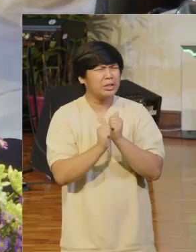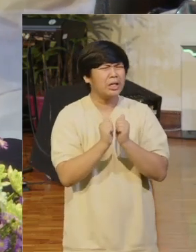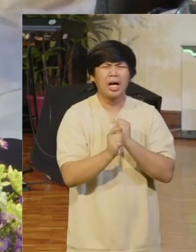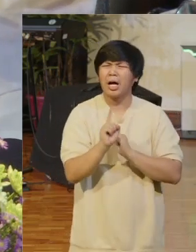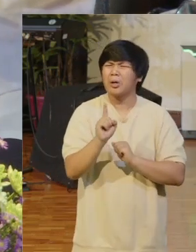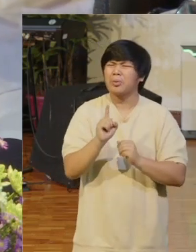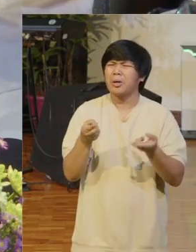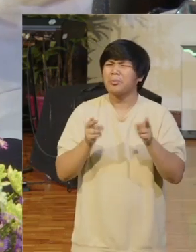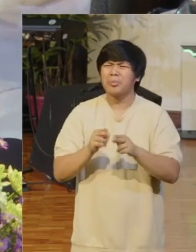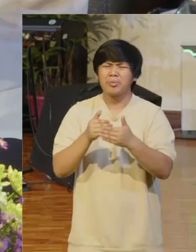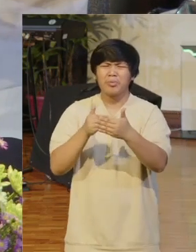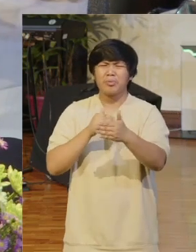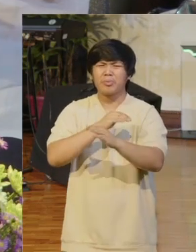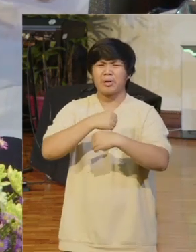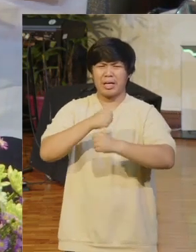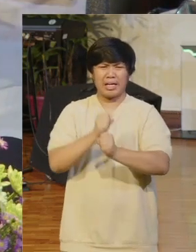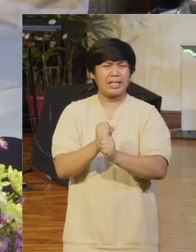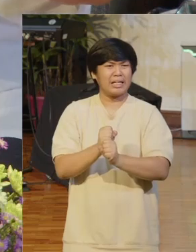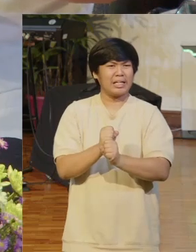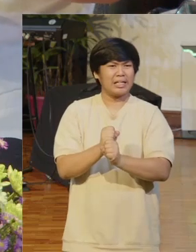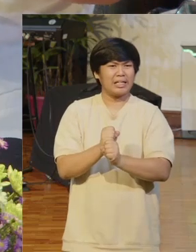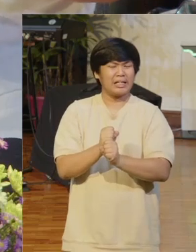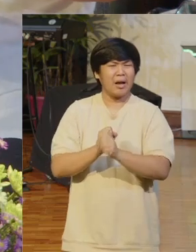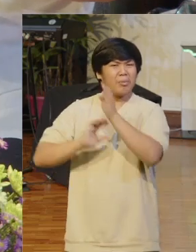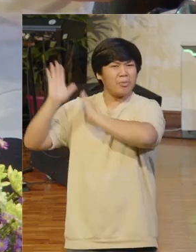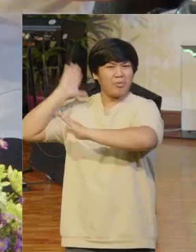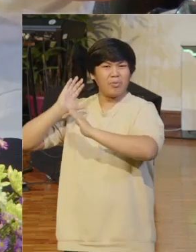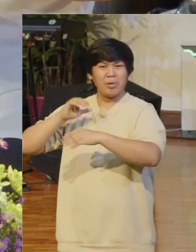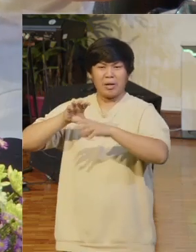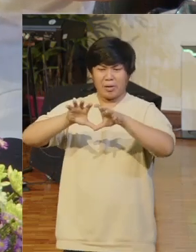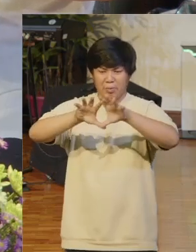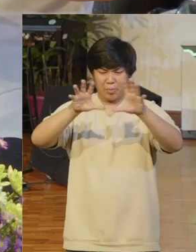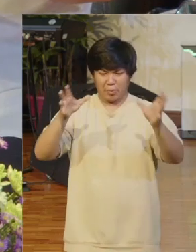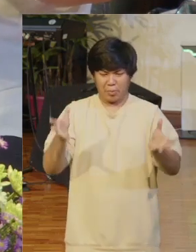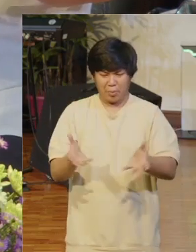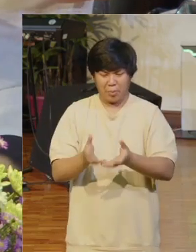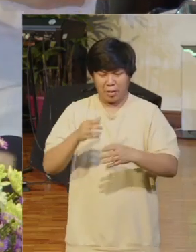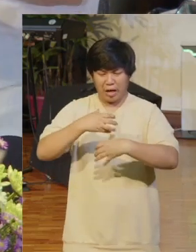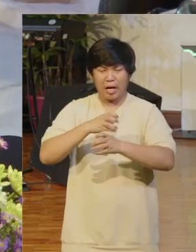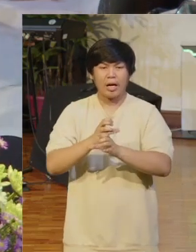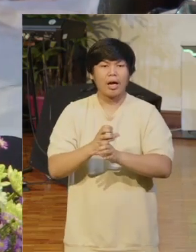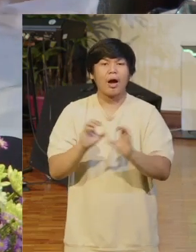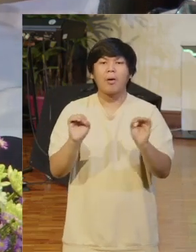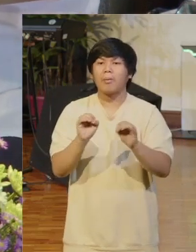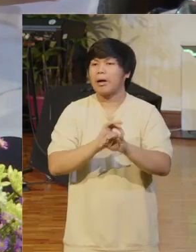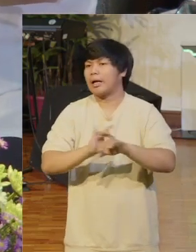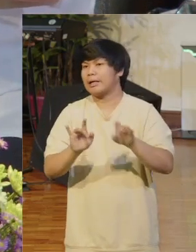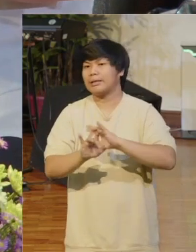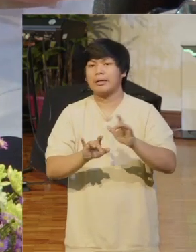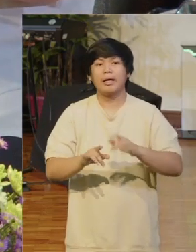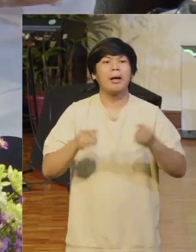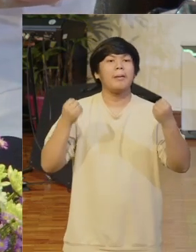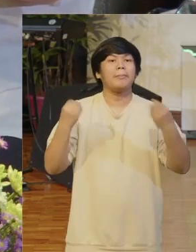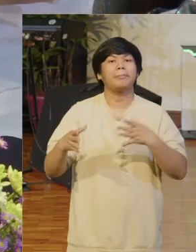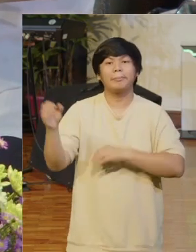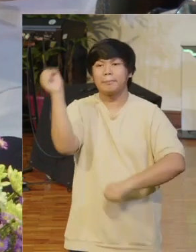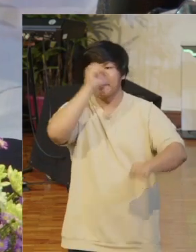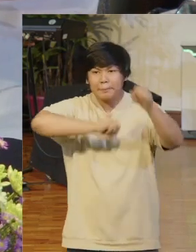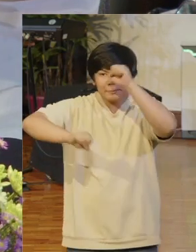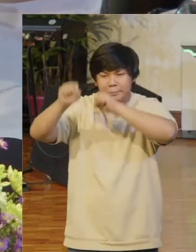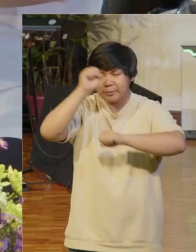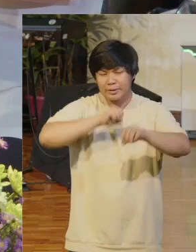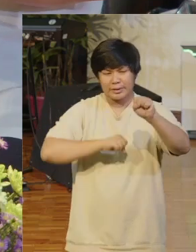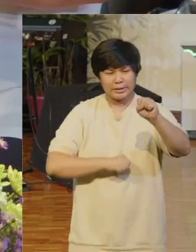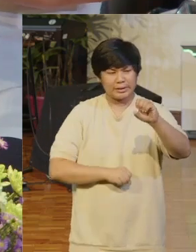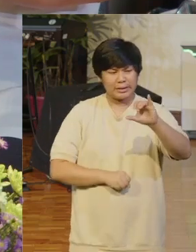nangyari bago nag-umpisa ang lahat? Wala, eternity. Alam nyo ba na maraming scientists hanggang ngayon sa